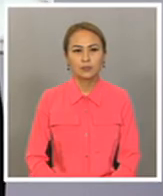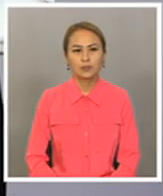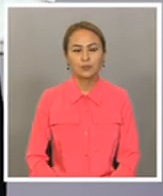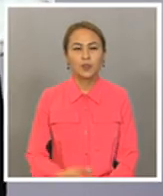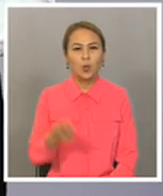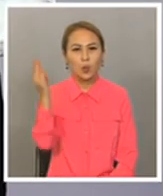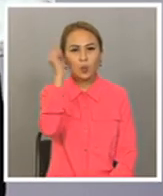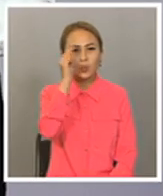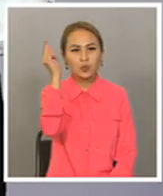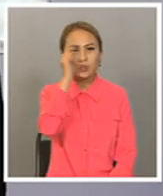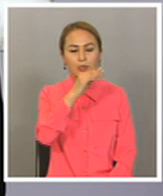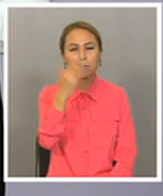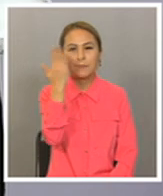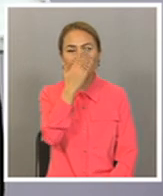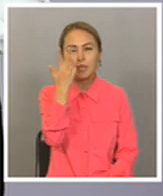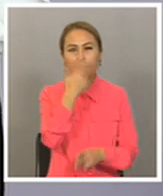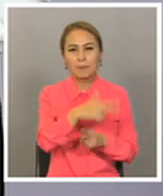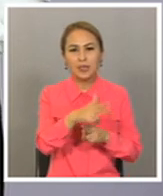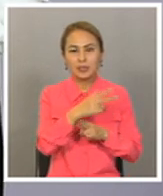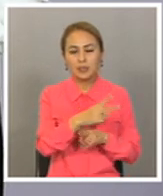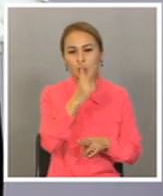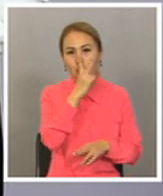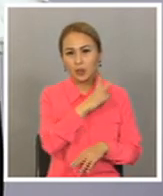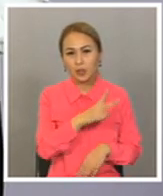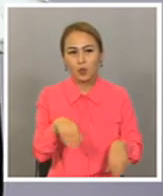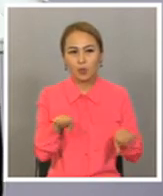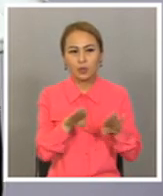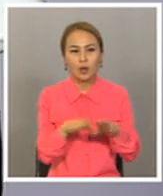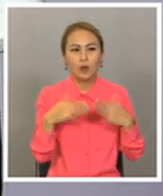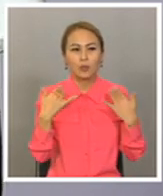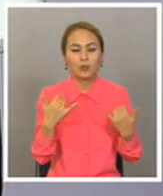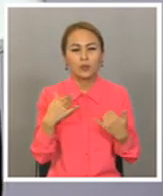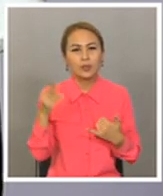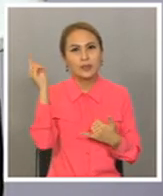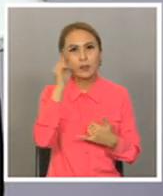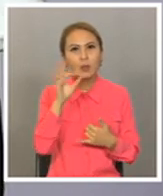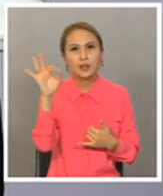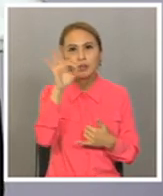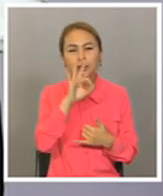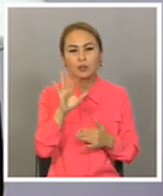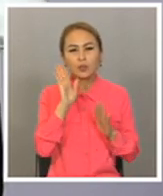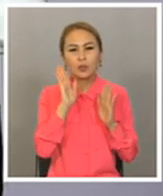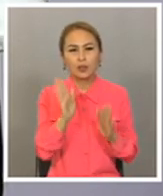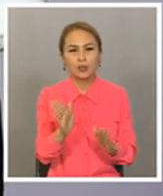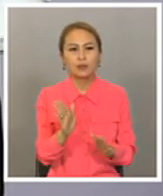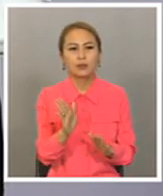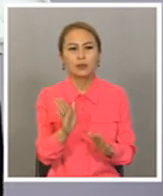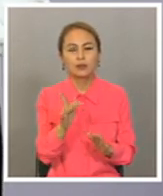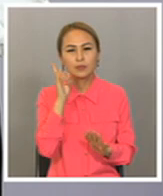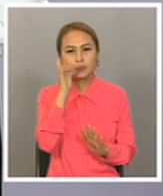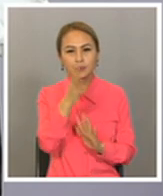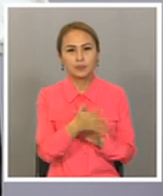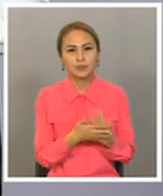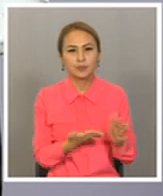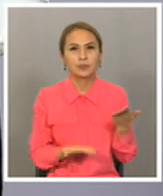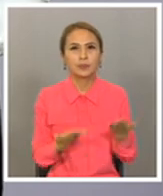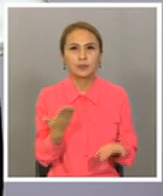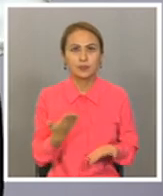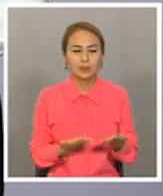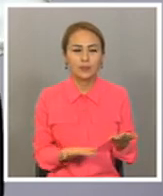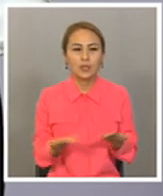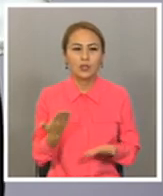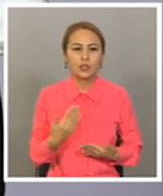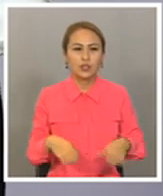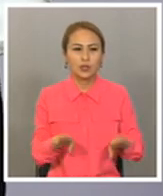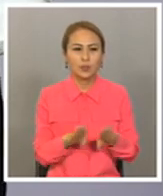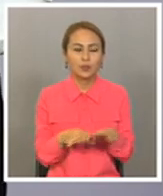Оқушылар, бейне материалды көре отырып, бүгінгі сабағымыздың не жайында болатындығында біліп отырған боларсыздар. Ендеше